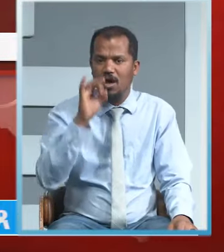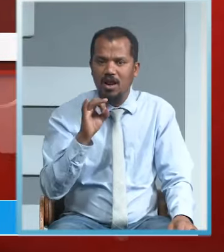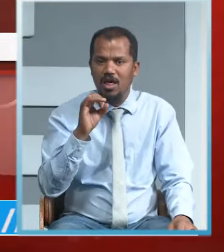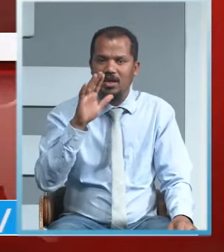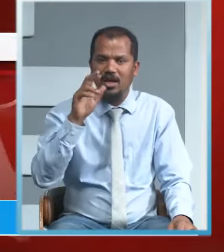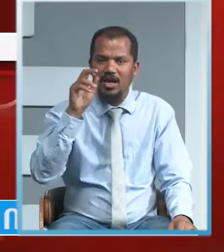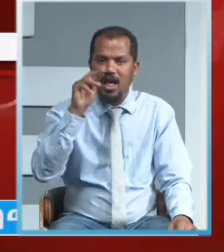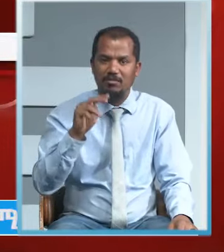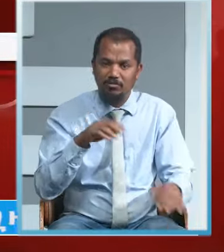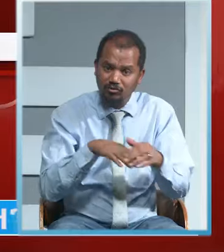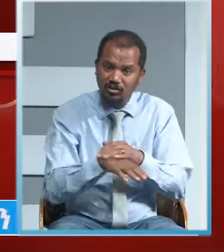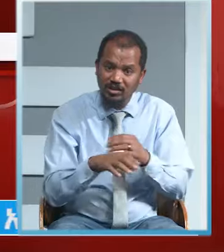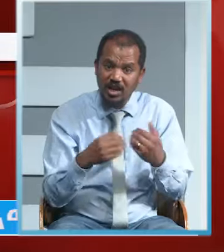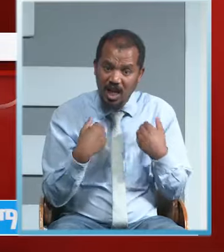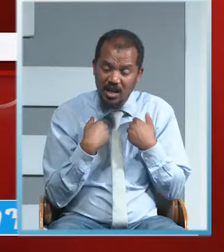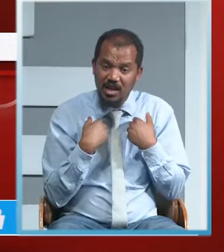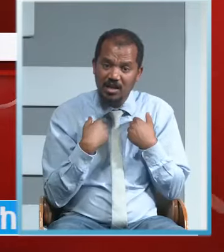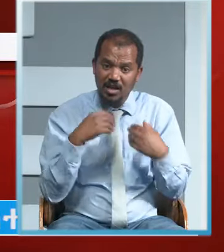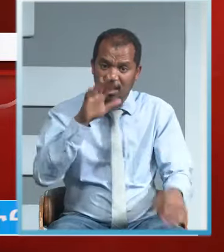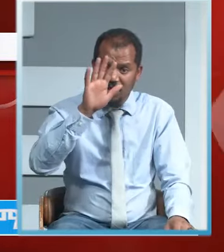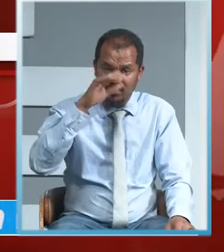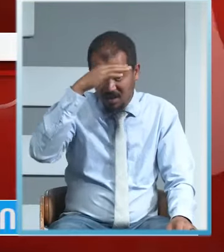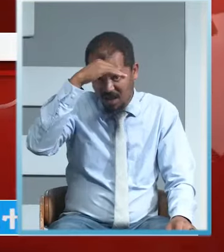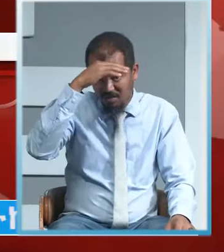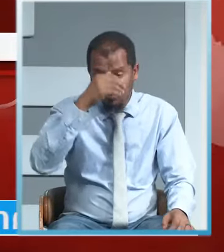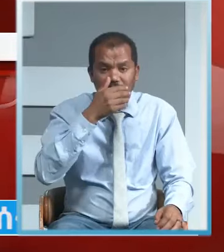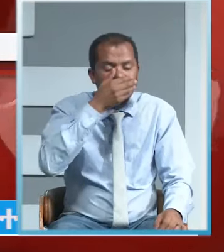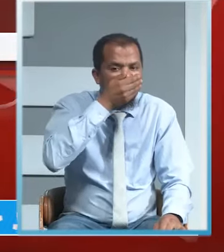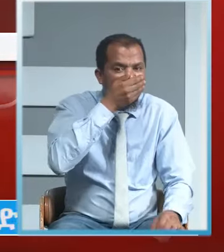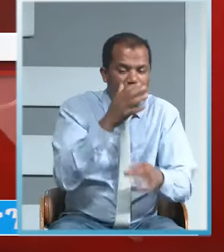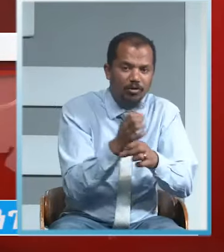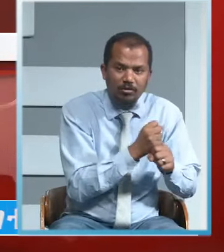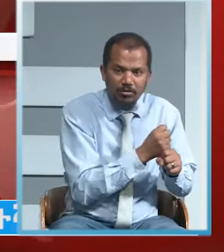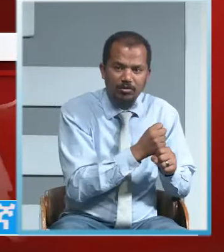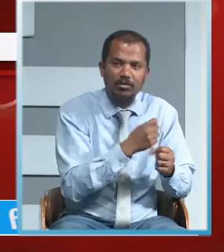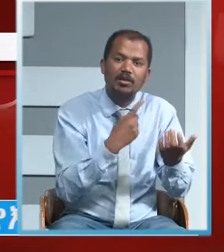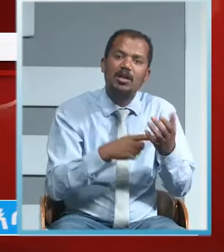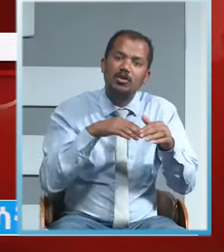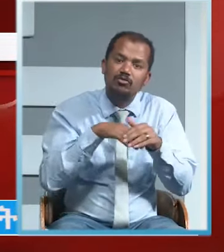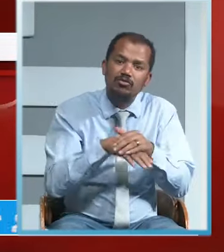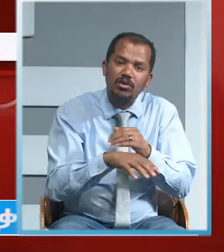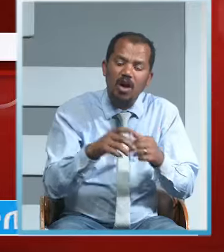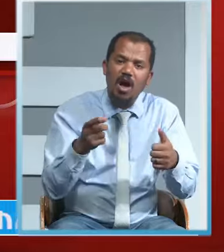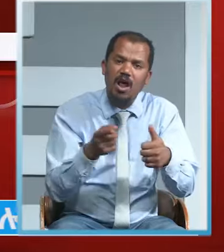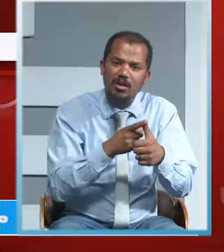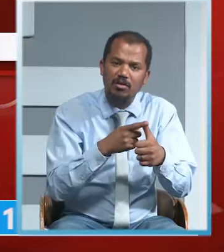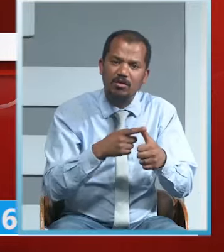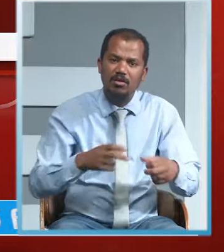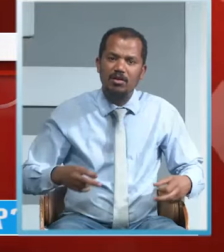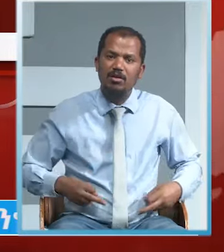ገዳም ውስጥ ዝቋላ ላይ ያለ ገዳም 5 አባቶች እንደታገቱ ከነዚህ ውስጥ አንደኛው